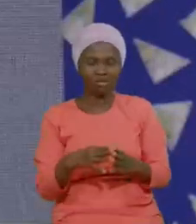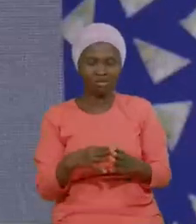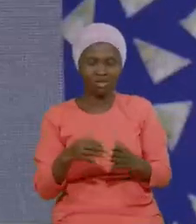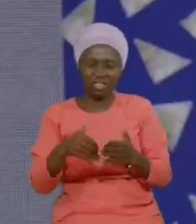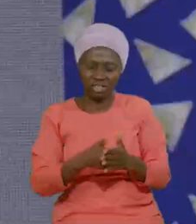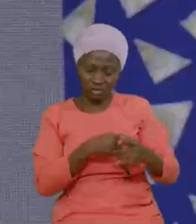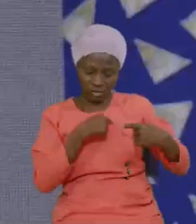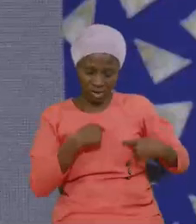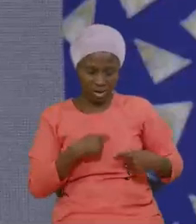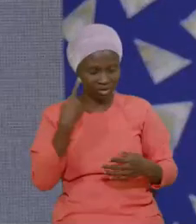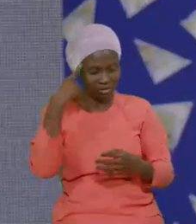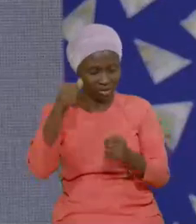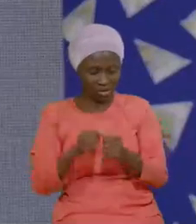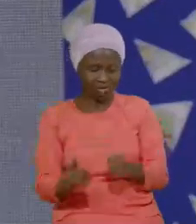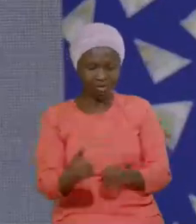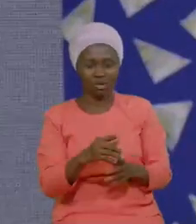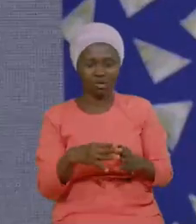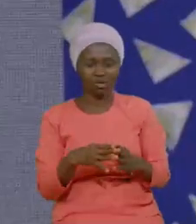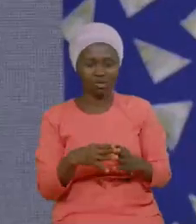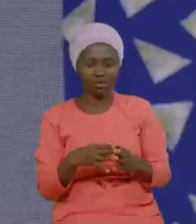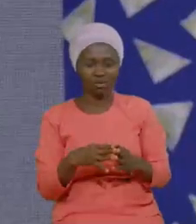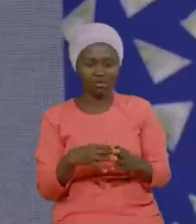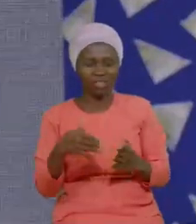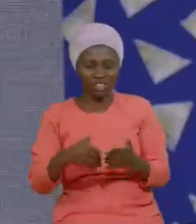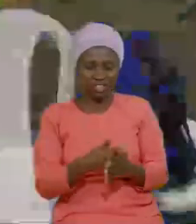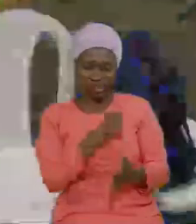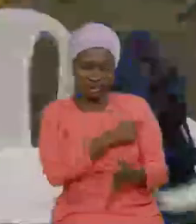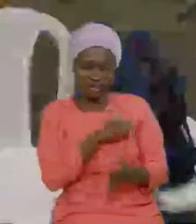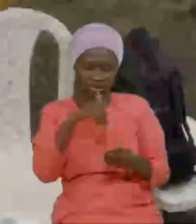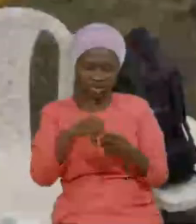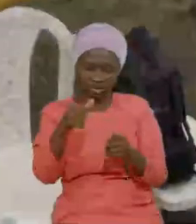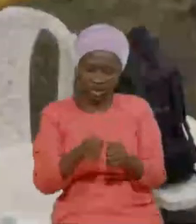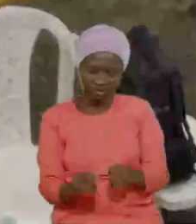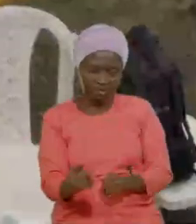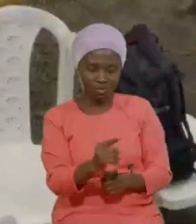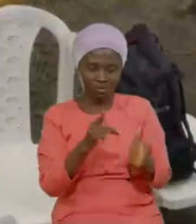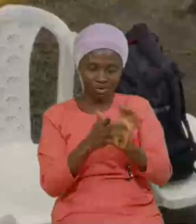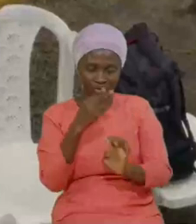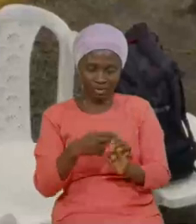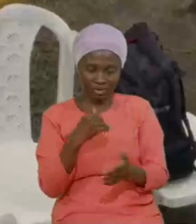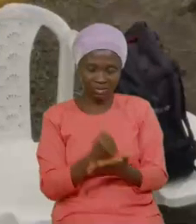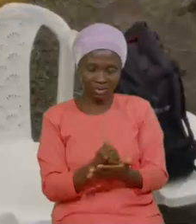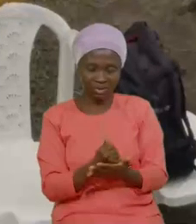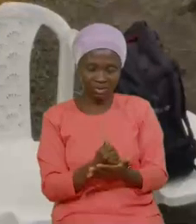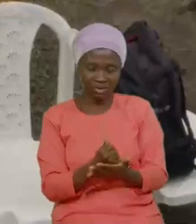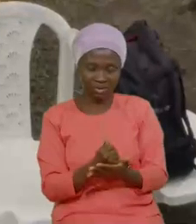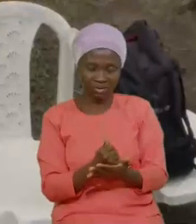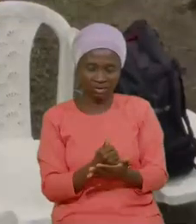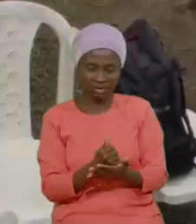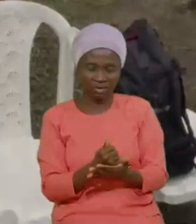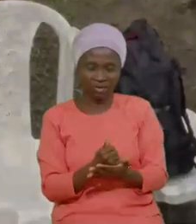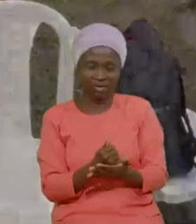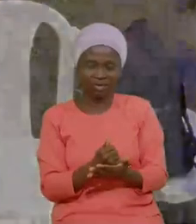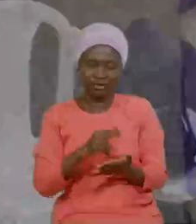Une nouvelle vie pour tout le monde. Un nouveau cœur pour tout le monde. Une nouvelle attitude pour